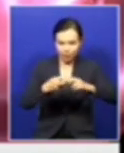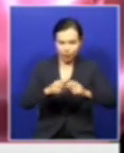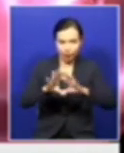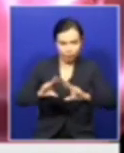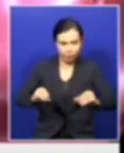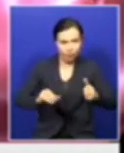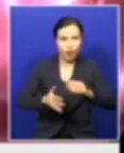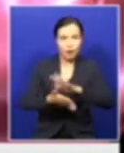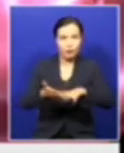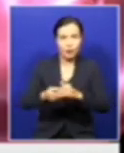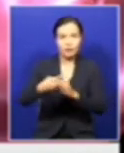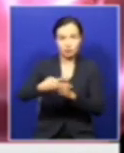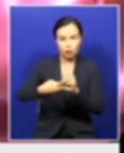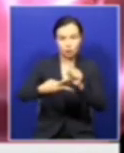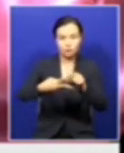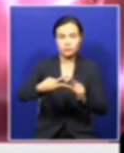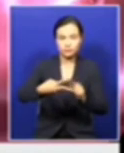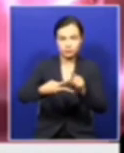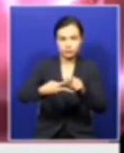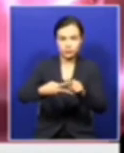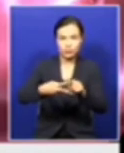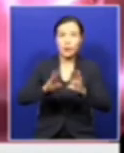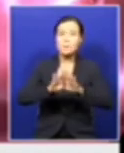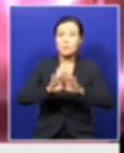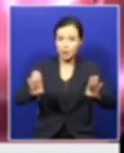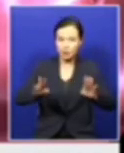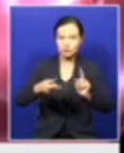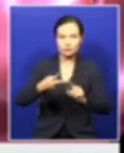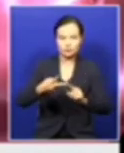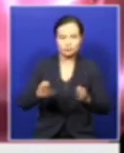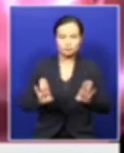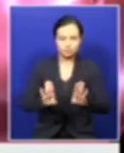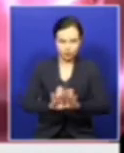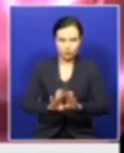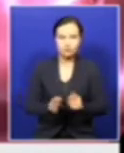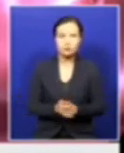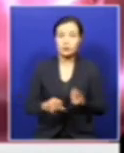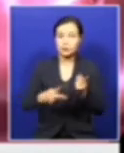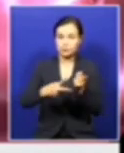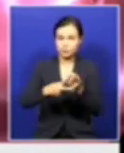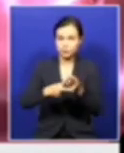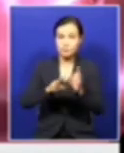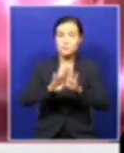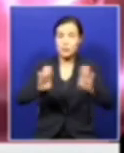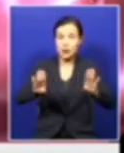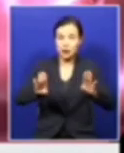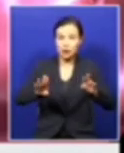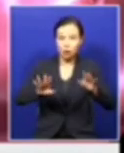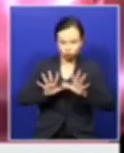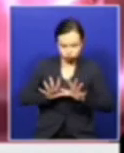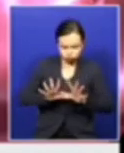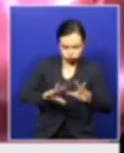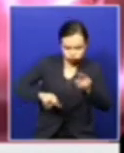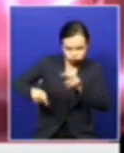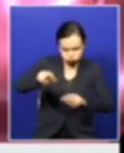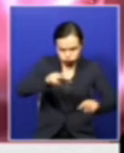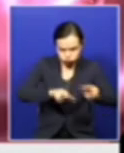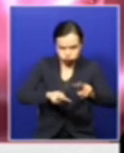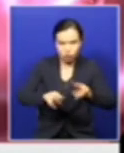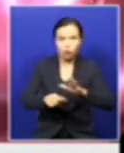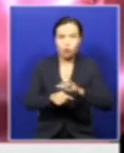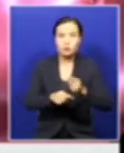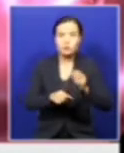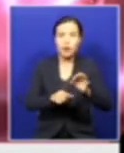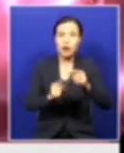มาตรการเองค่ะ1เปิด2ปิด1เปิดก็คือปูพรมตรวจโควิด-19 ทั่วประเท